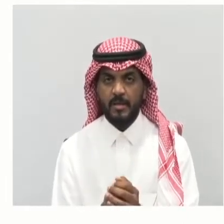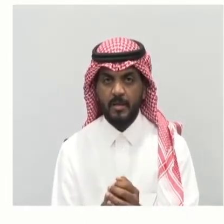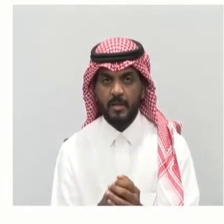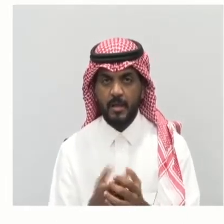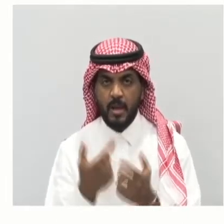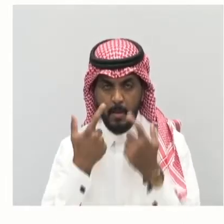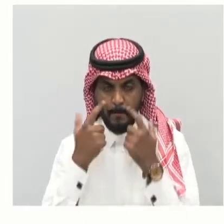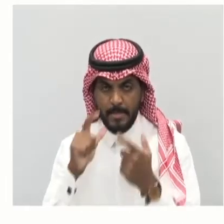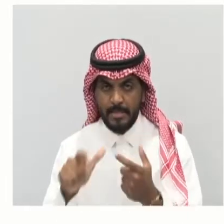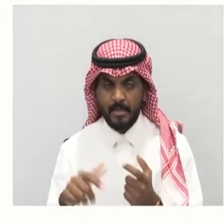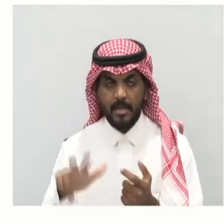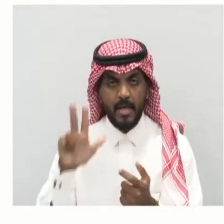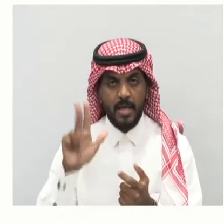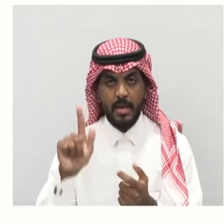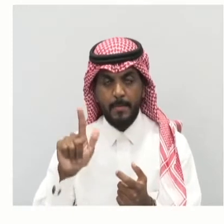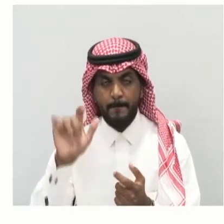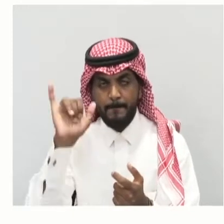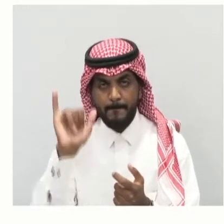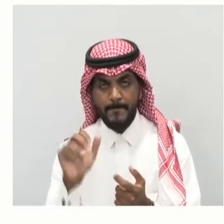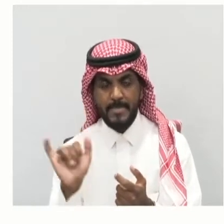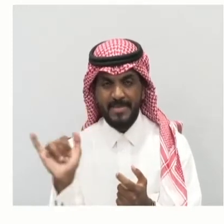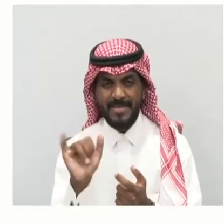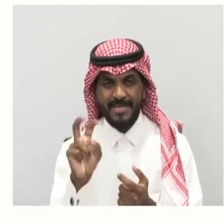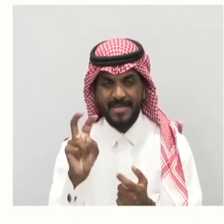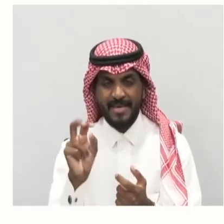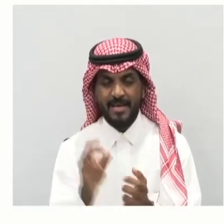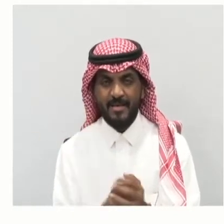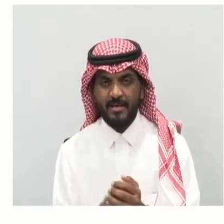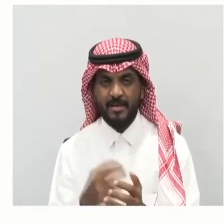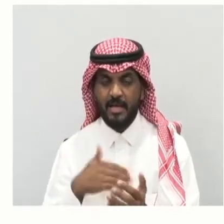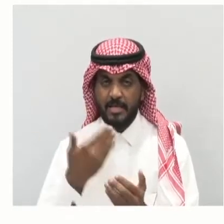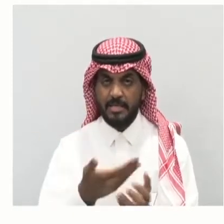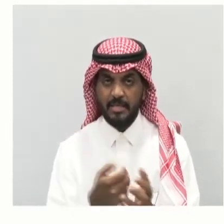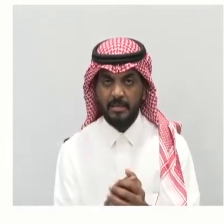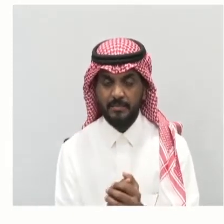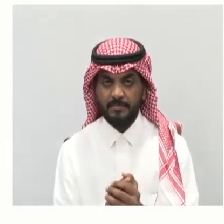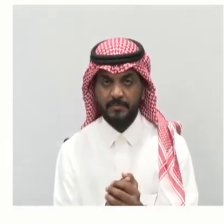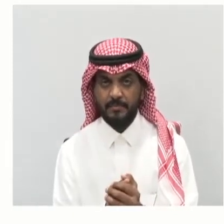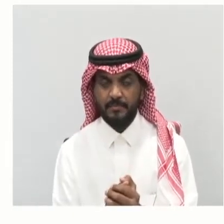البيئة، أحسنتم. هنا مد بالياء. أيضا